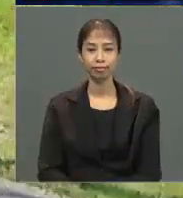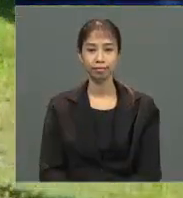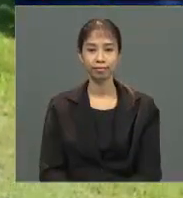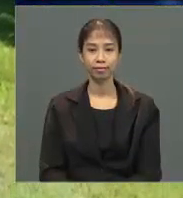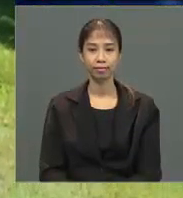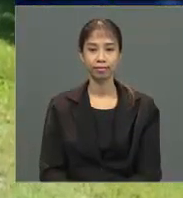โน้ท